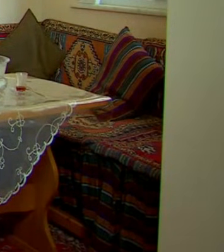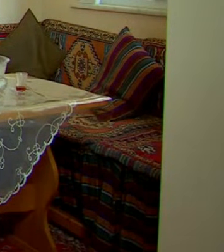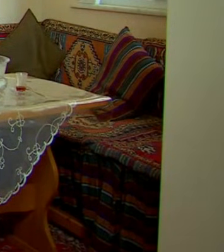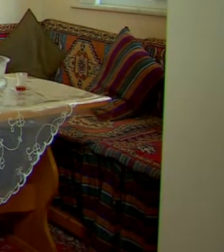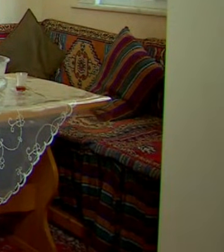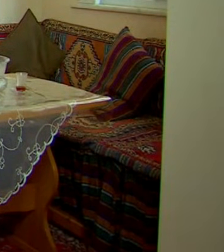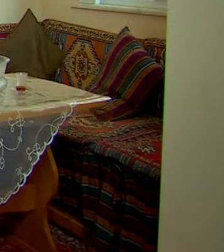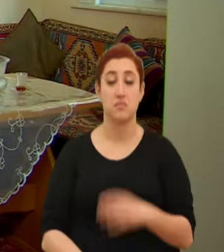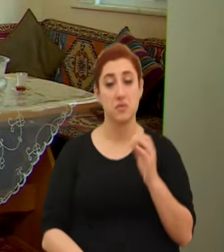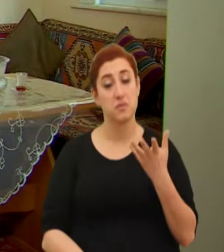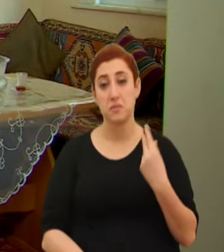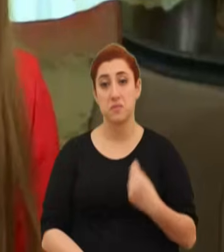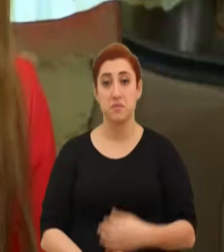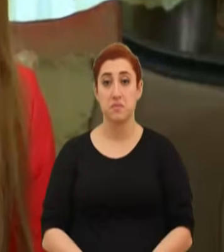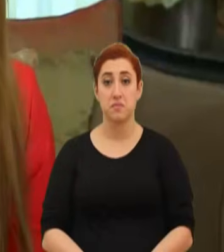Mahmut'cum,